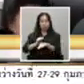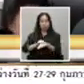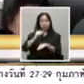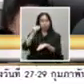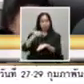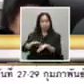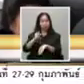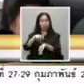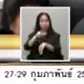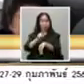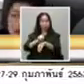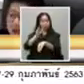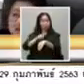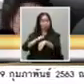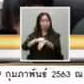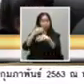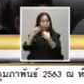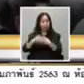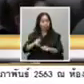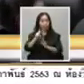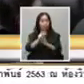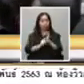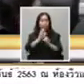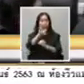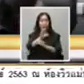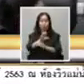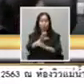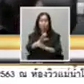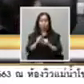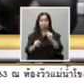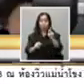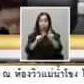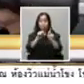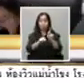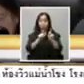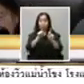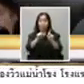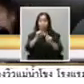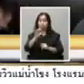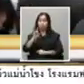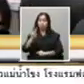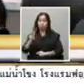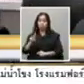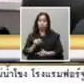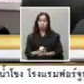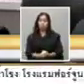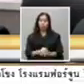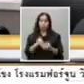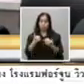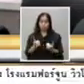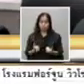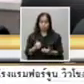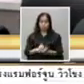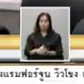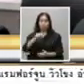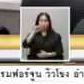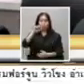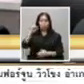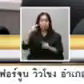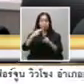ข้อบังคับข้อที่182แต่ท่านพลตำรวจเอกเสรีพิสุทธิ์